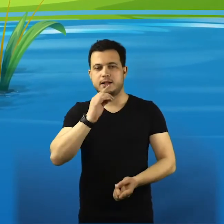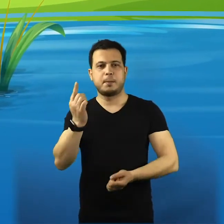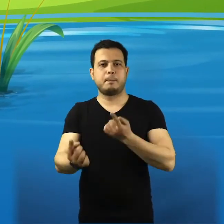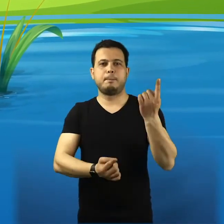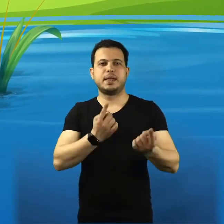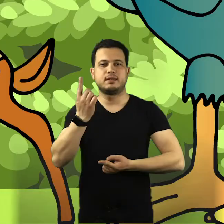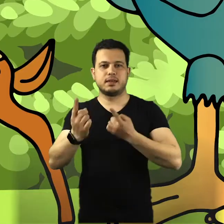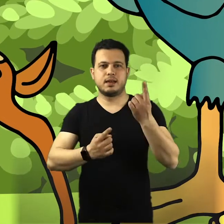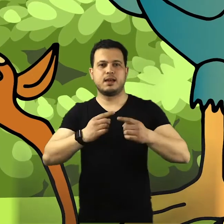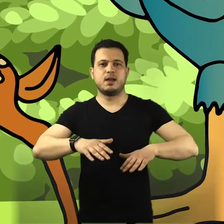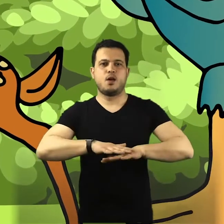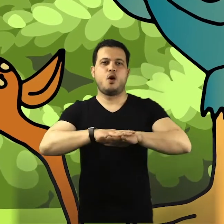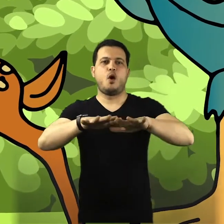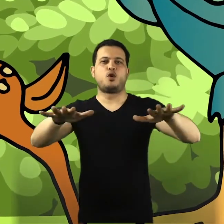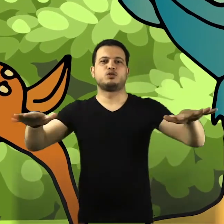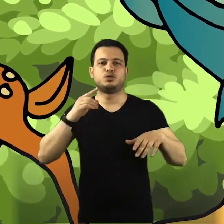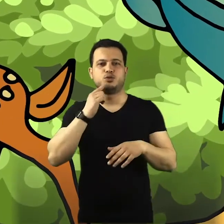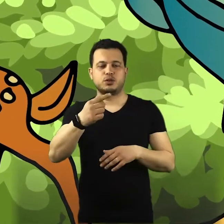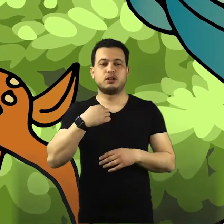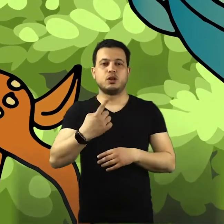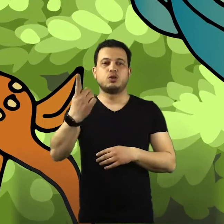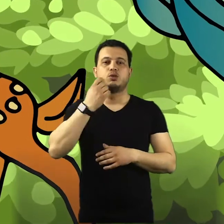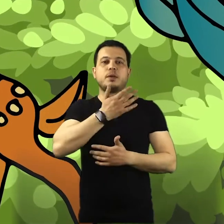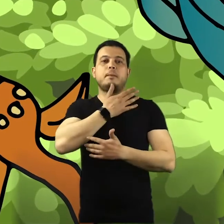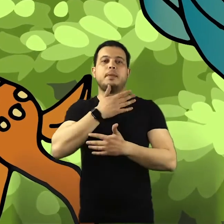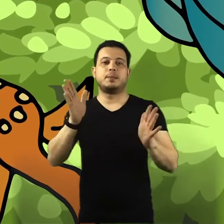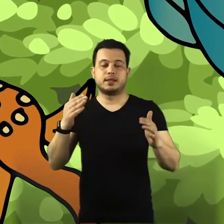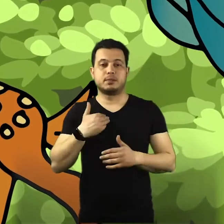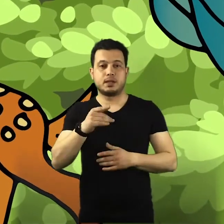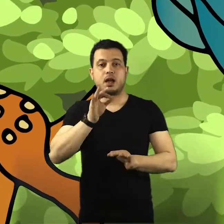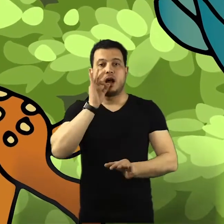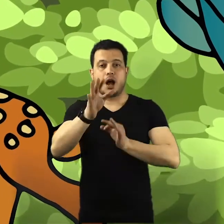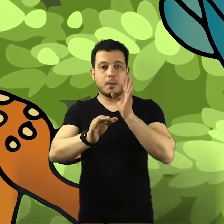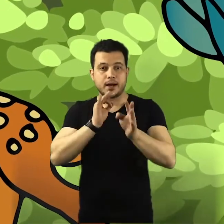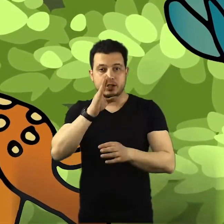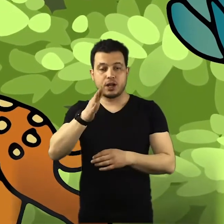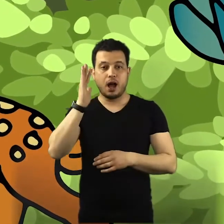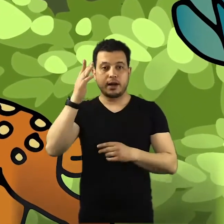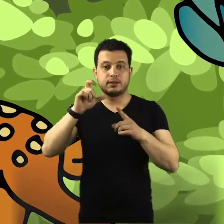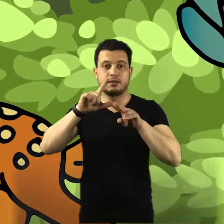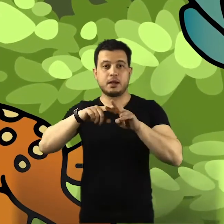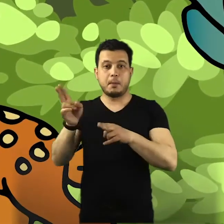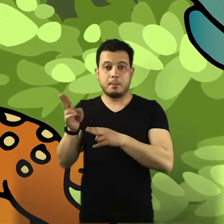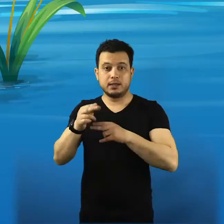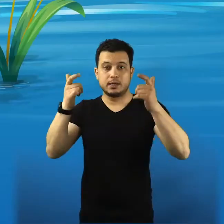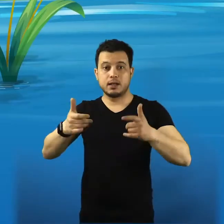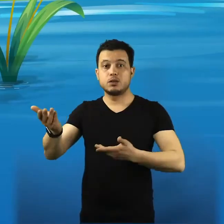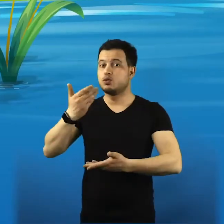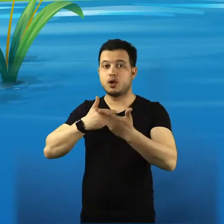Soruyu bilemedik O zaman bize haberci aynalı sazının yerini söylemeyecek misin?